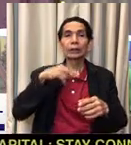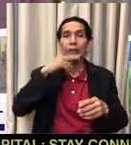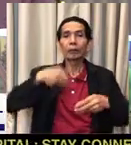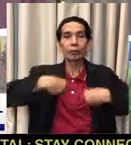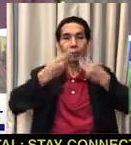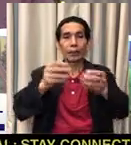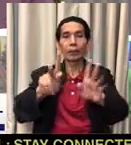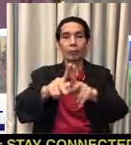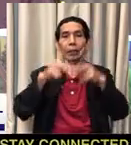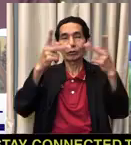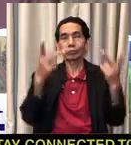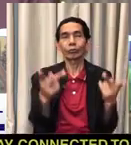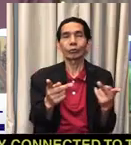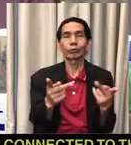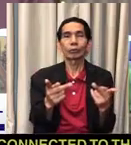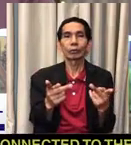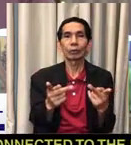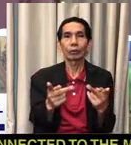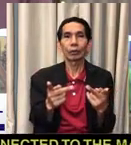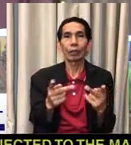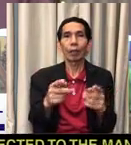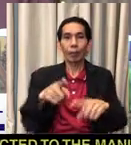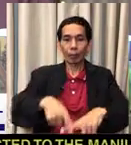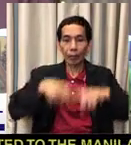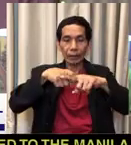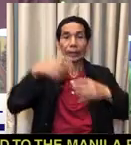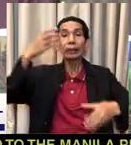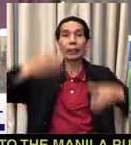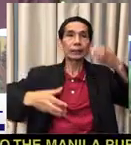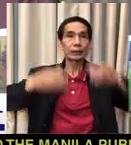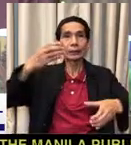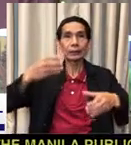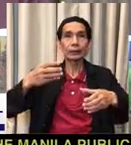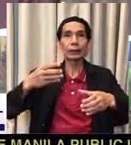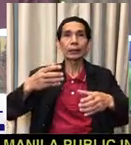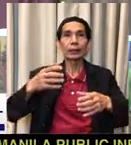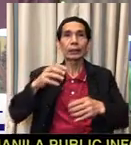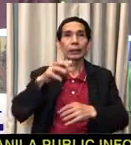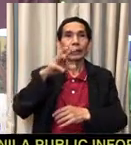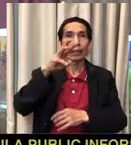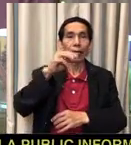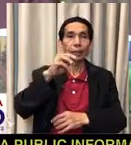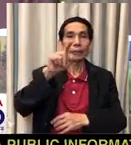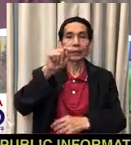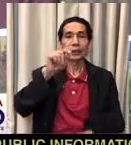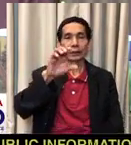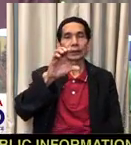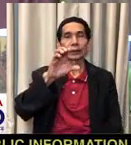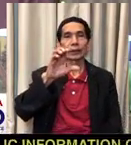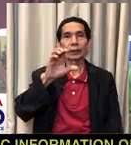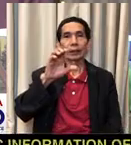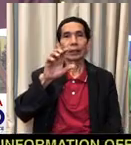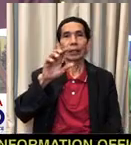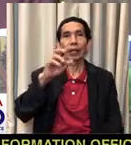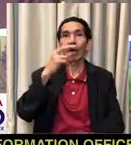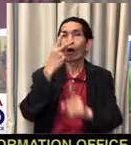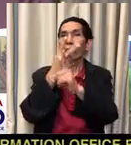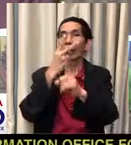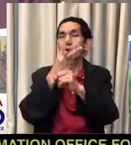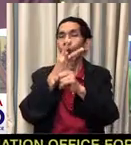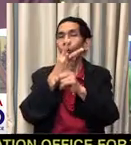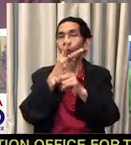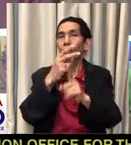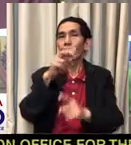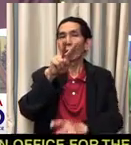passport. Kasi may pending kang kaso sa MTC. Kasi violation of